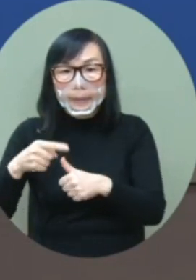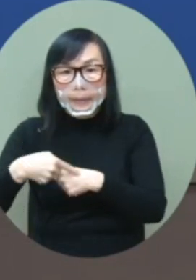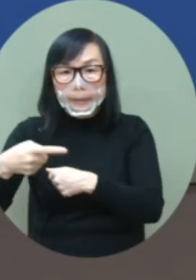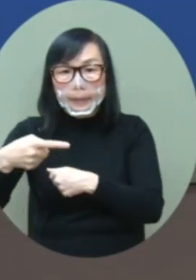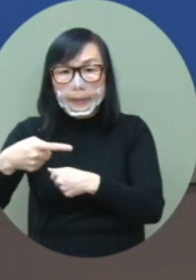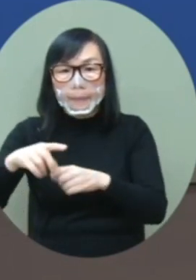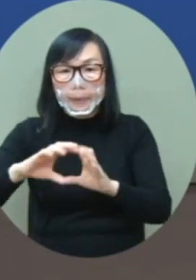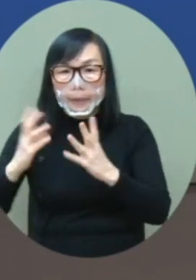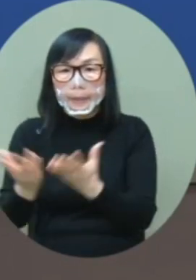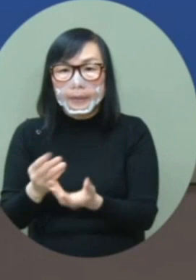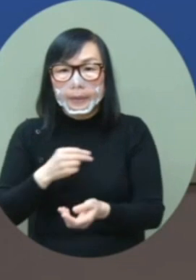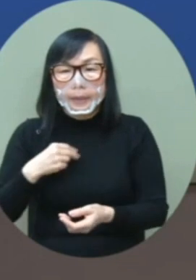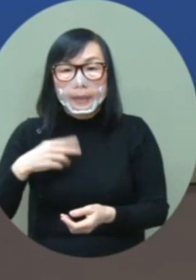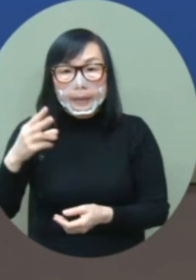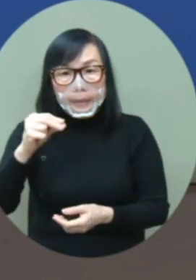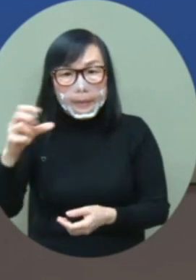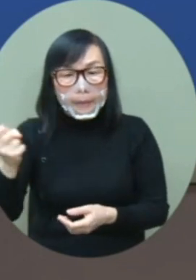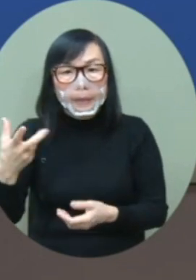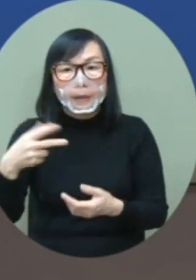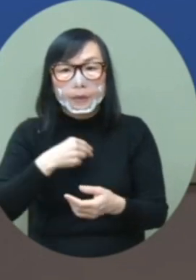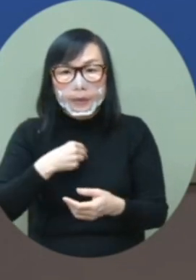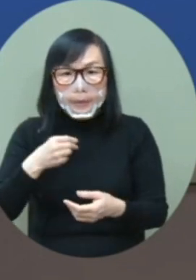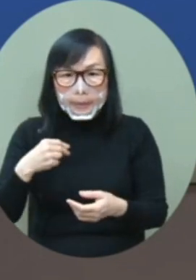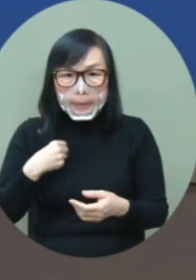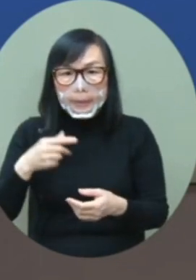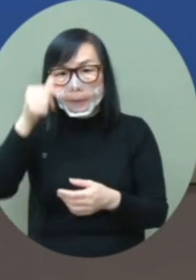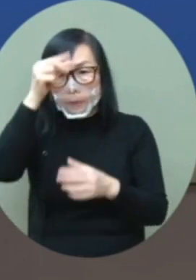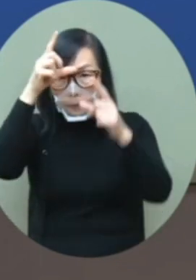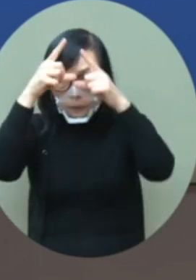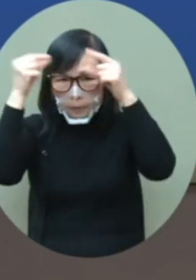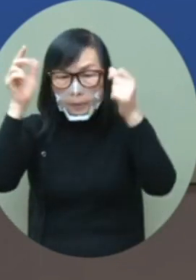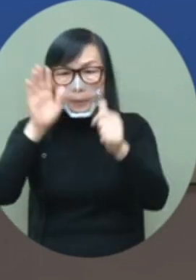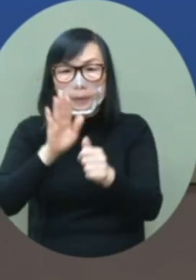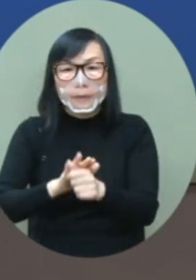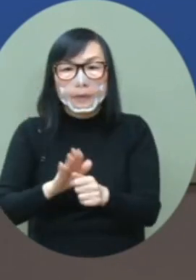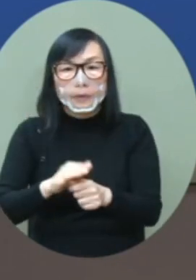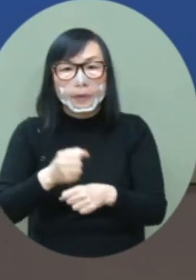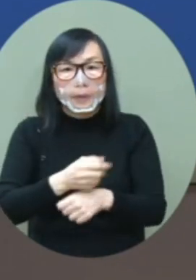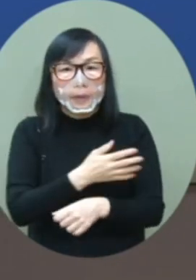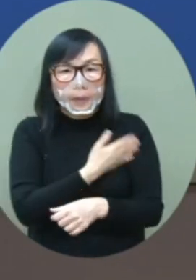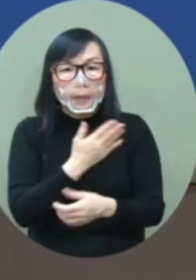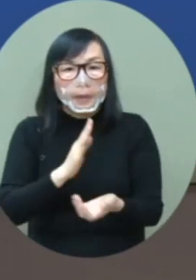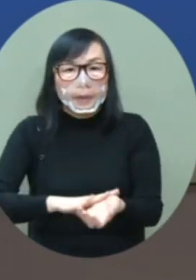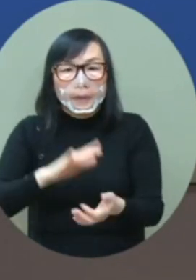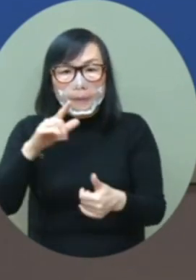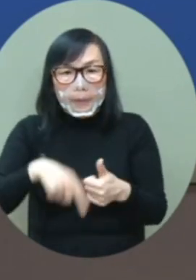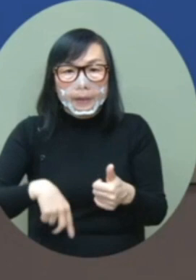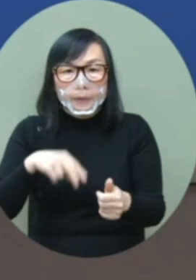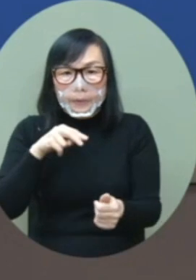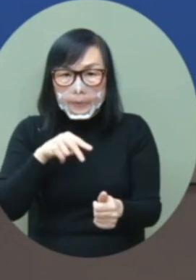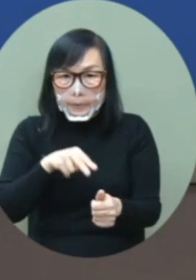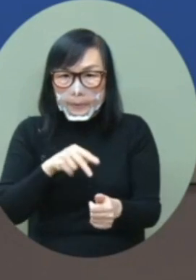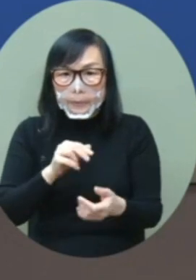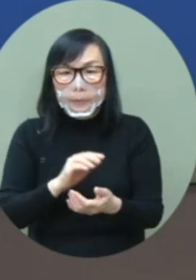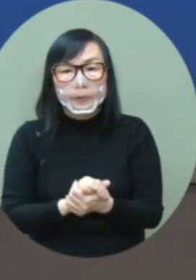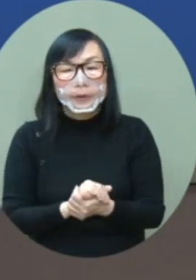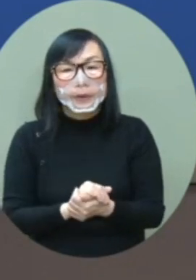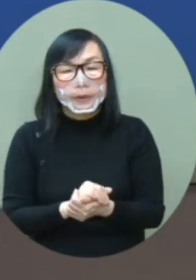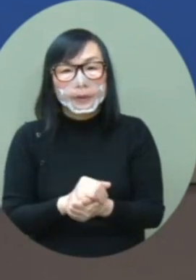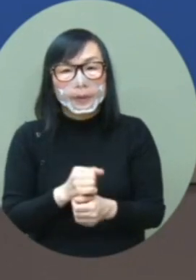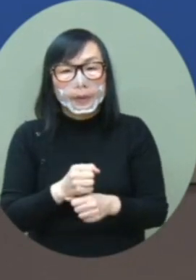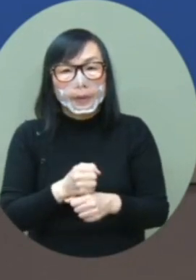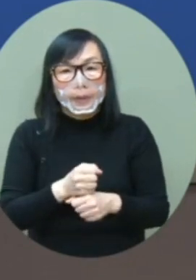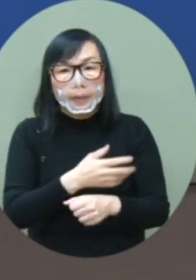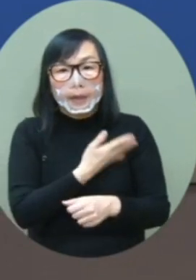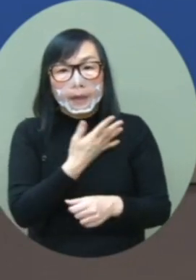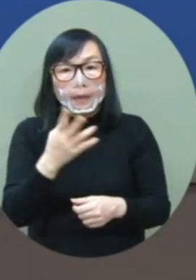75位嘅醫療團隊成員啦，裏邊有醫生、護士、輔助醫療人手同埋病人嘅支援嘅人員啦。 咁啊，應